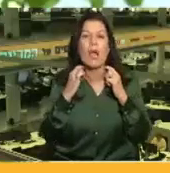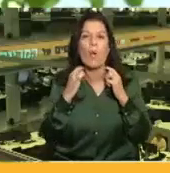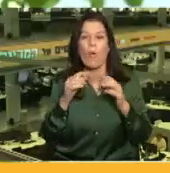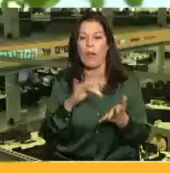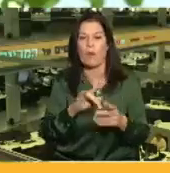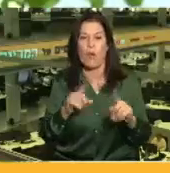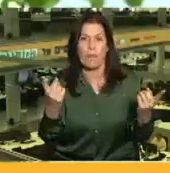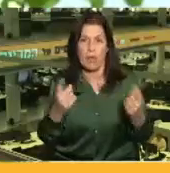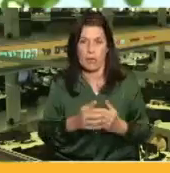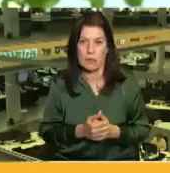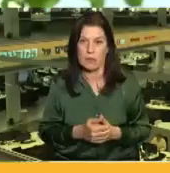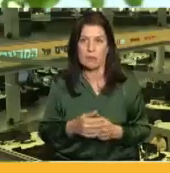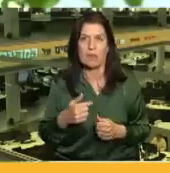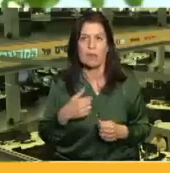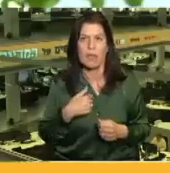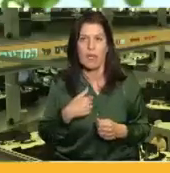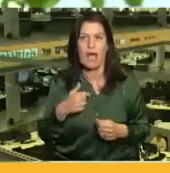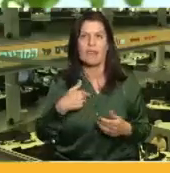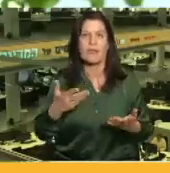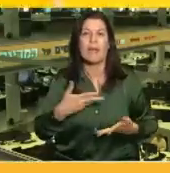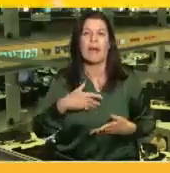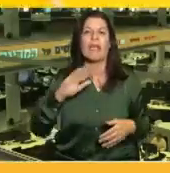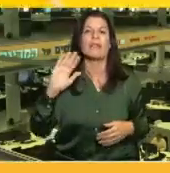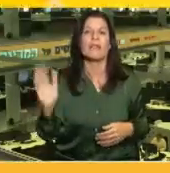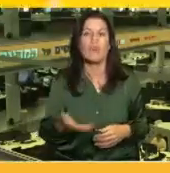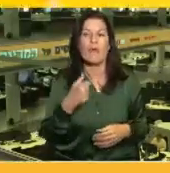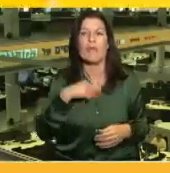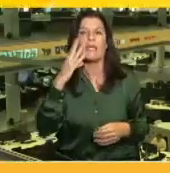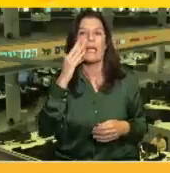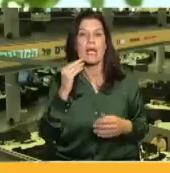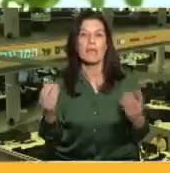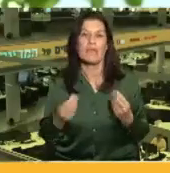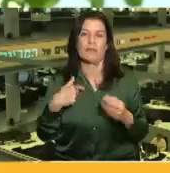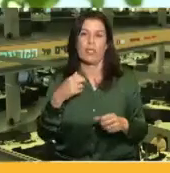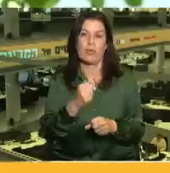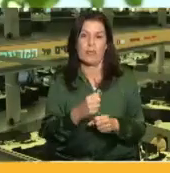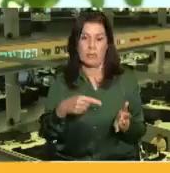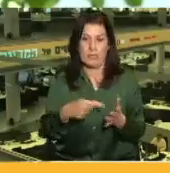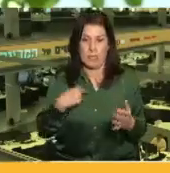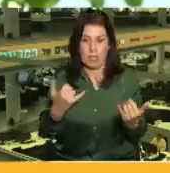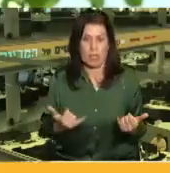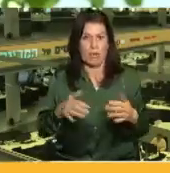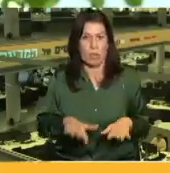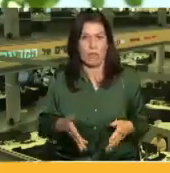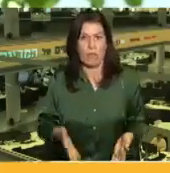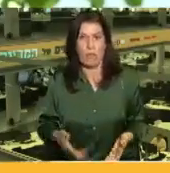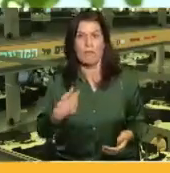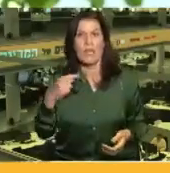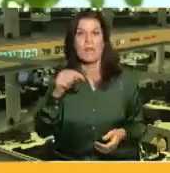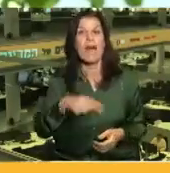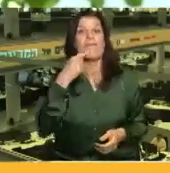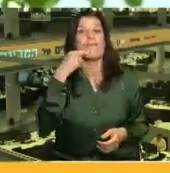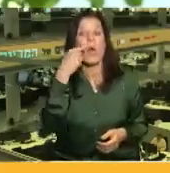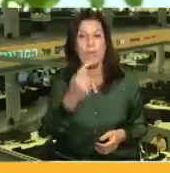אני מכבדת ומקבלת את כולם, ונהנית ממה שאני עושה, ולכן גם אני היום יושבת פה, ואני גם באה ואומרת, המטרה